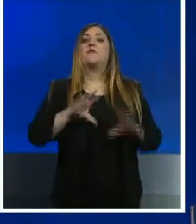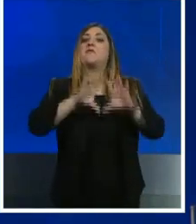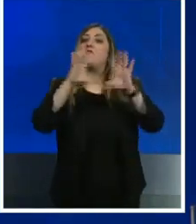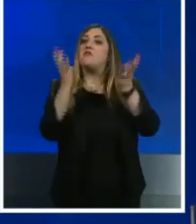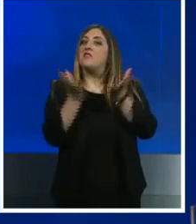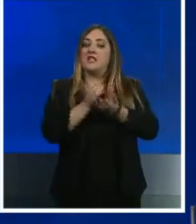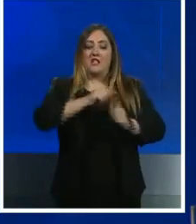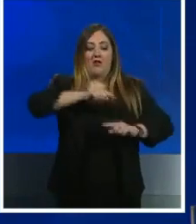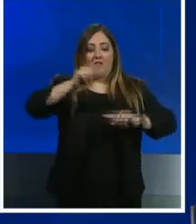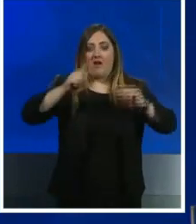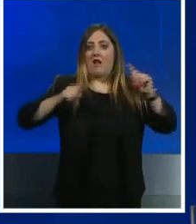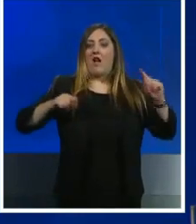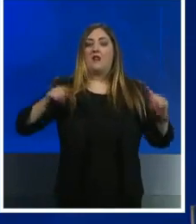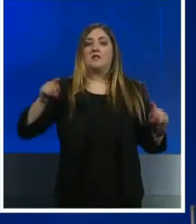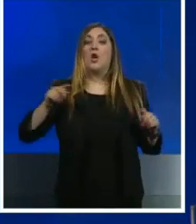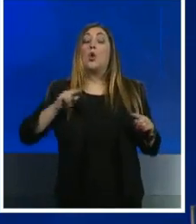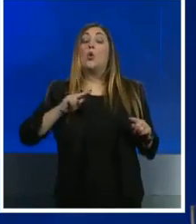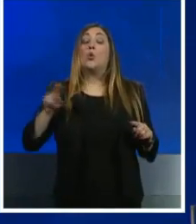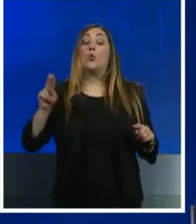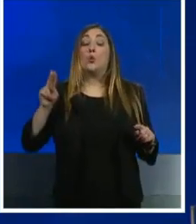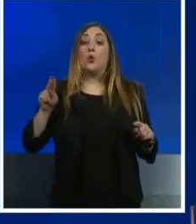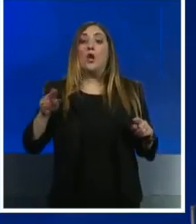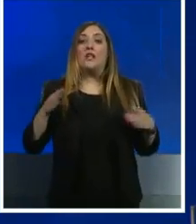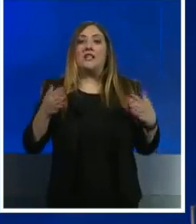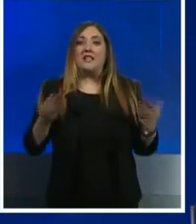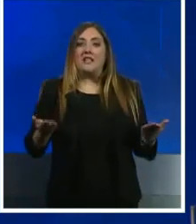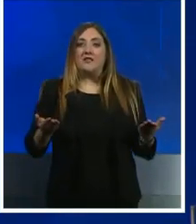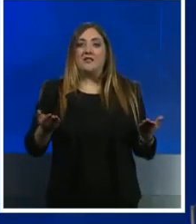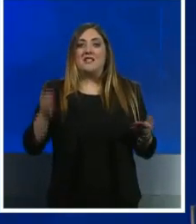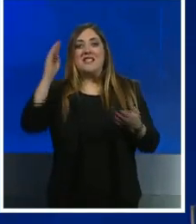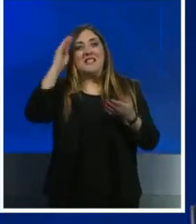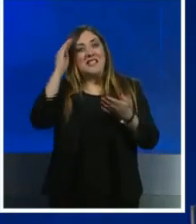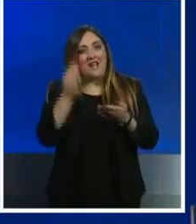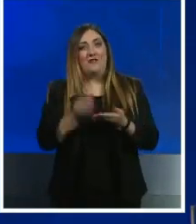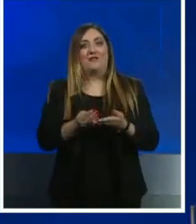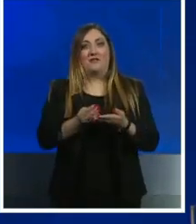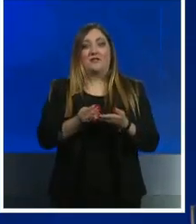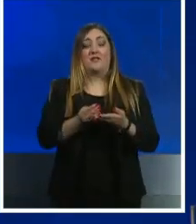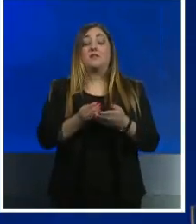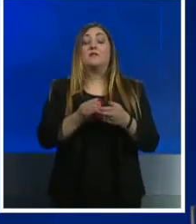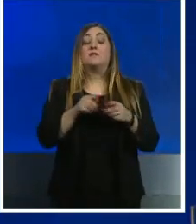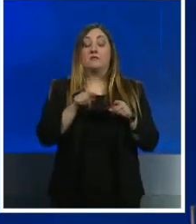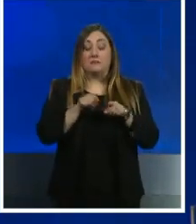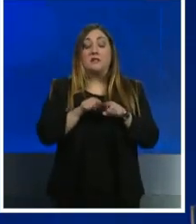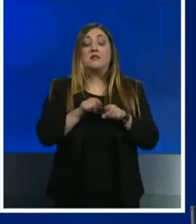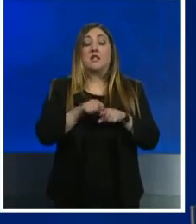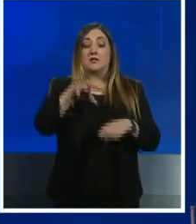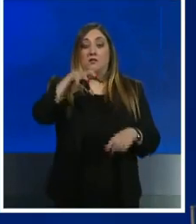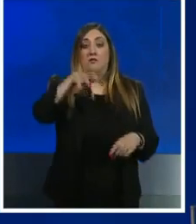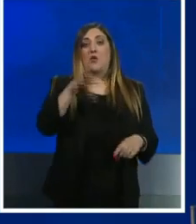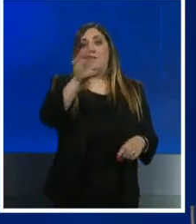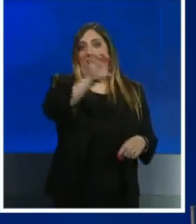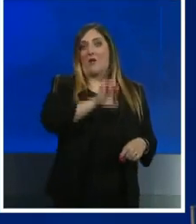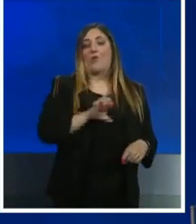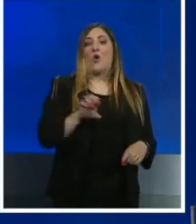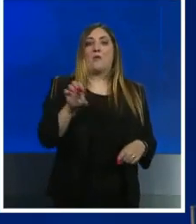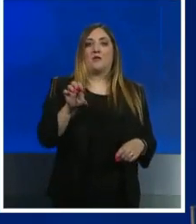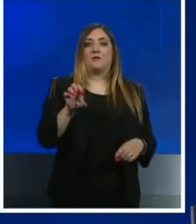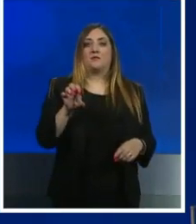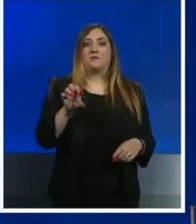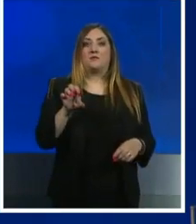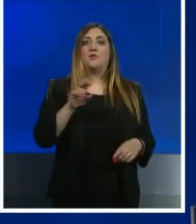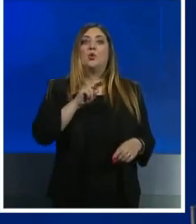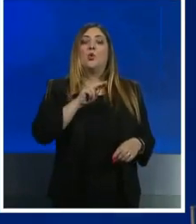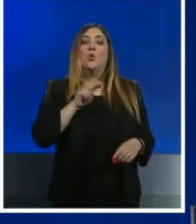diversa, bis-saħħa wkoll tas-sigurtà fl-istess kontinent li hija toħloq